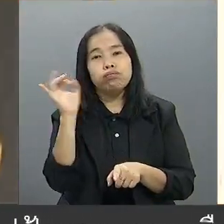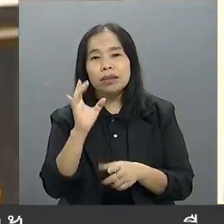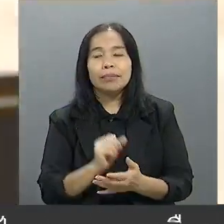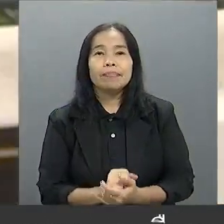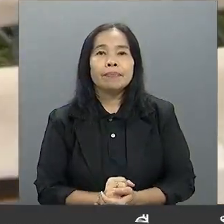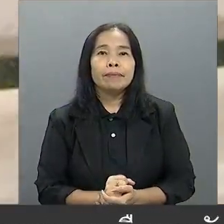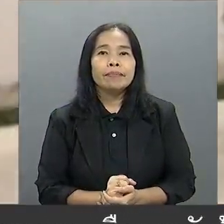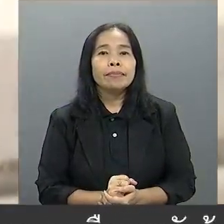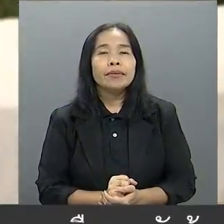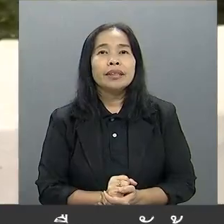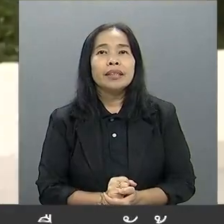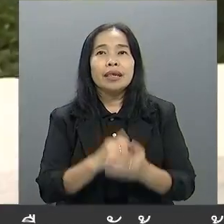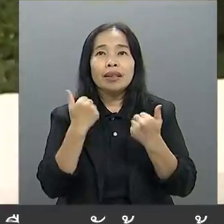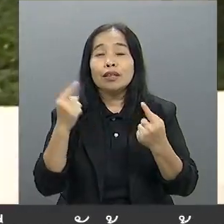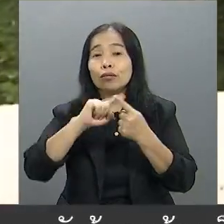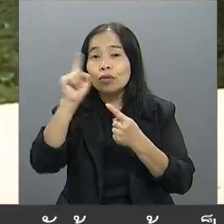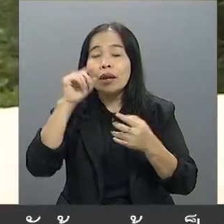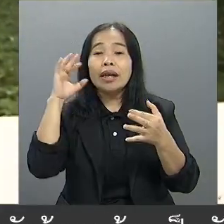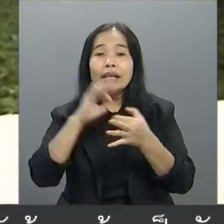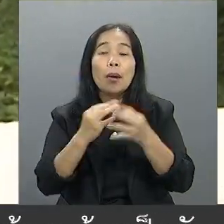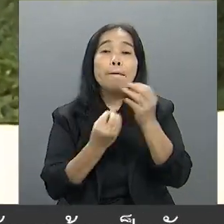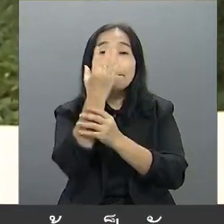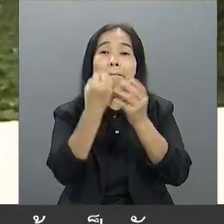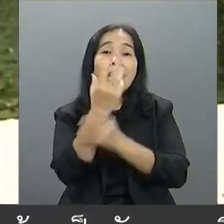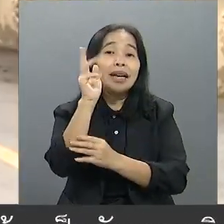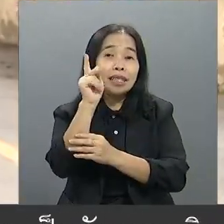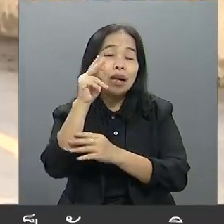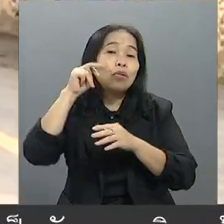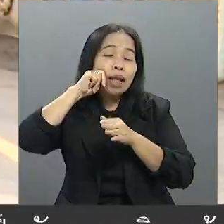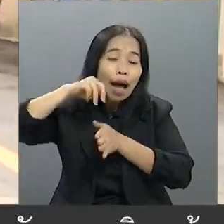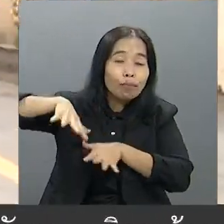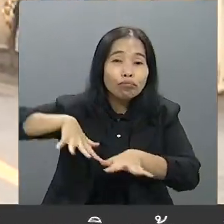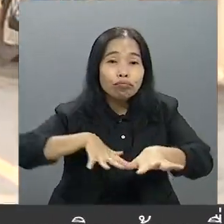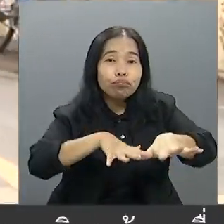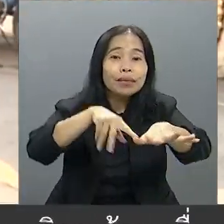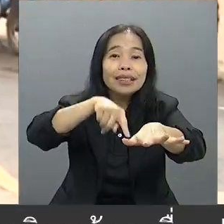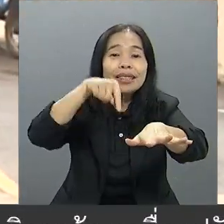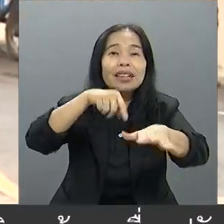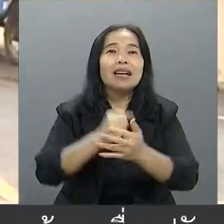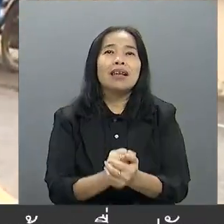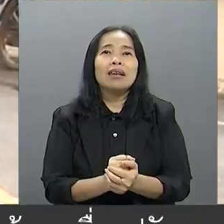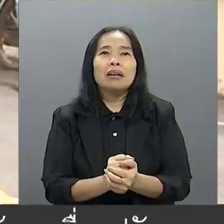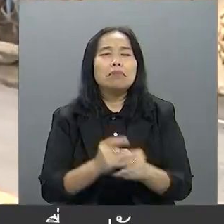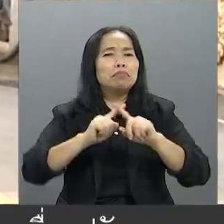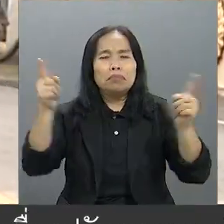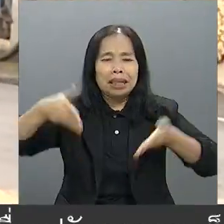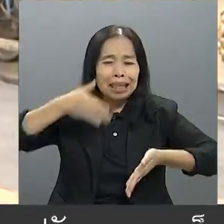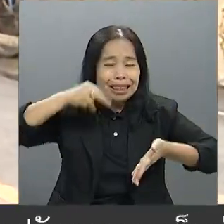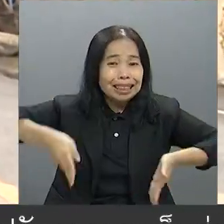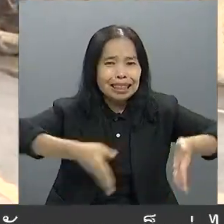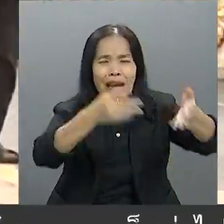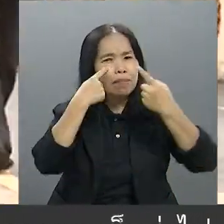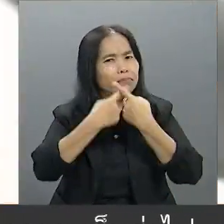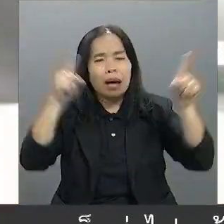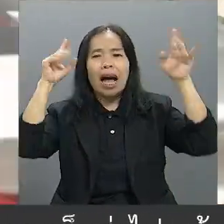มาติดตามกันนะคะเรื่องของปัญหาผักตบชวาล้นคลองดูสภาพสิคะไม่เหมือนเป็นคลองเลยนะคะเหมือนสนามหญ้าเลยชาว